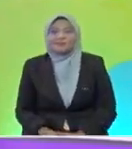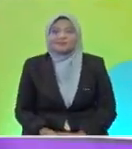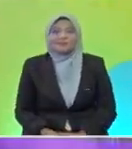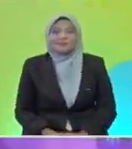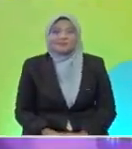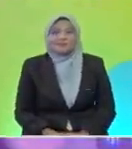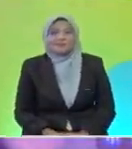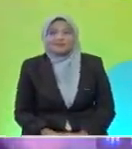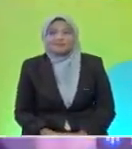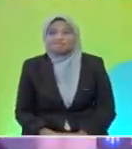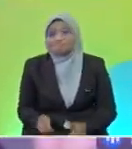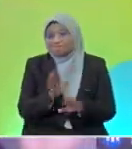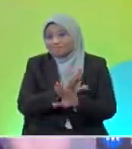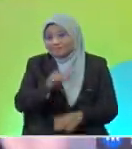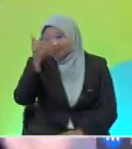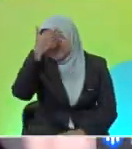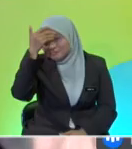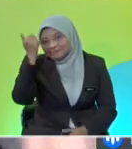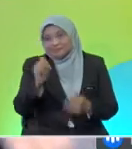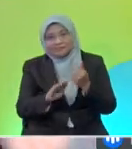jangan lupa main apa kawan-kawan